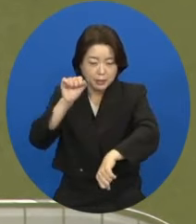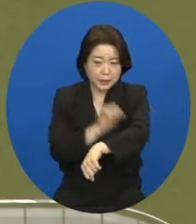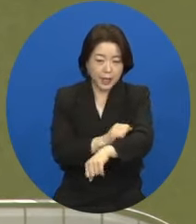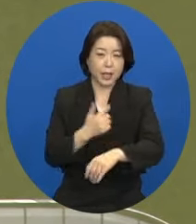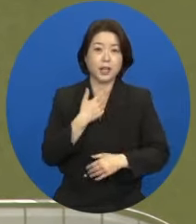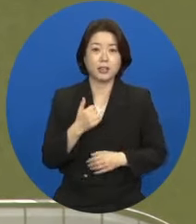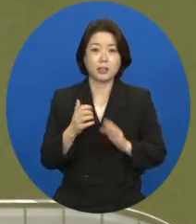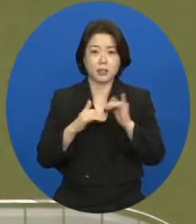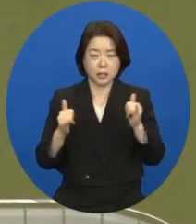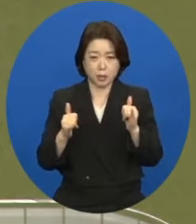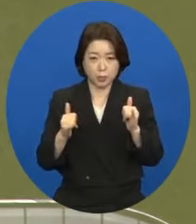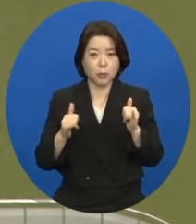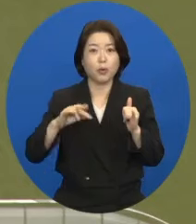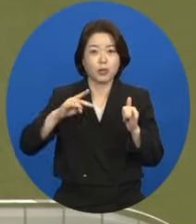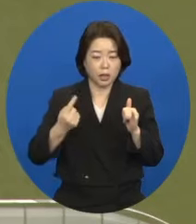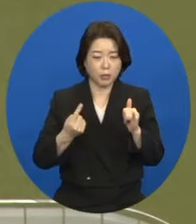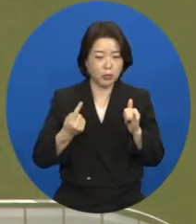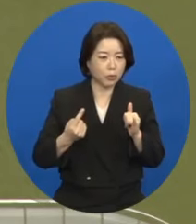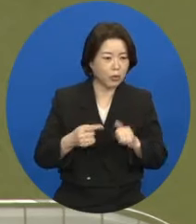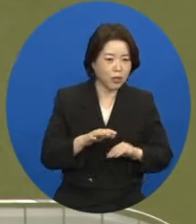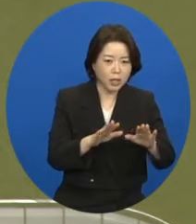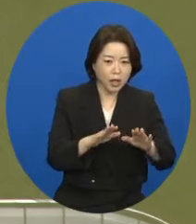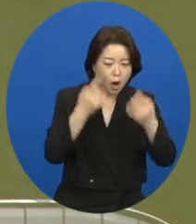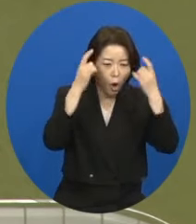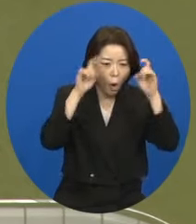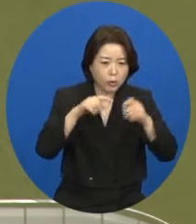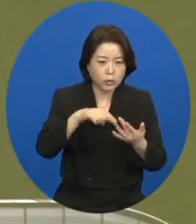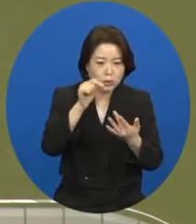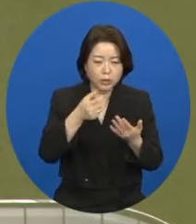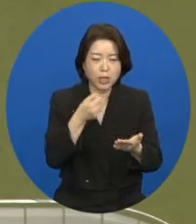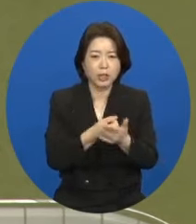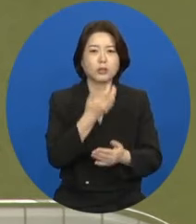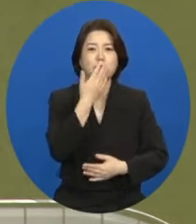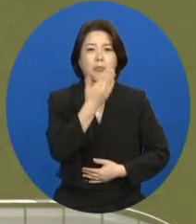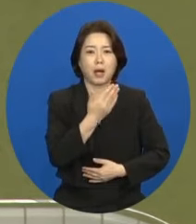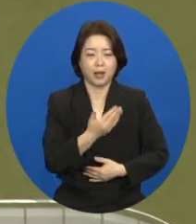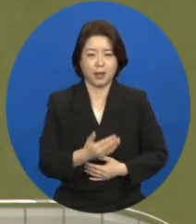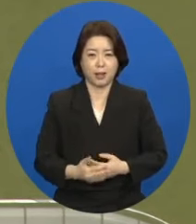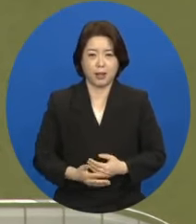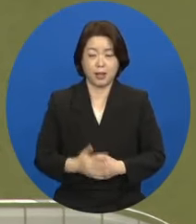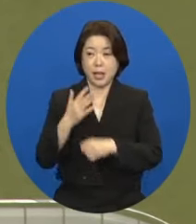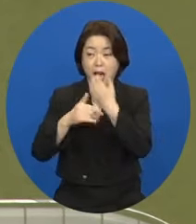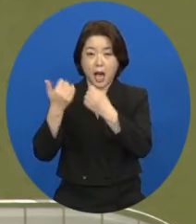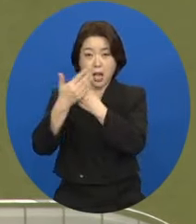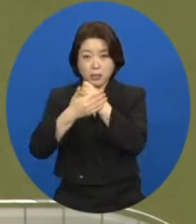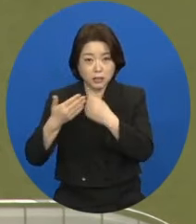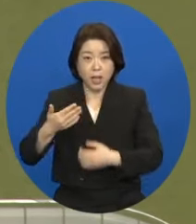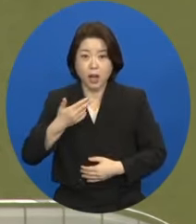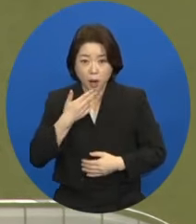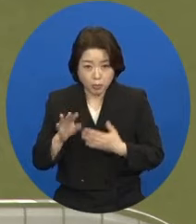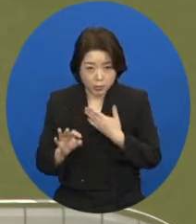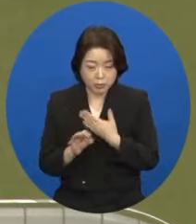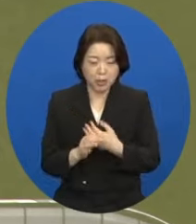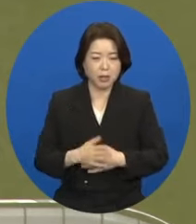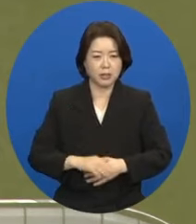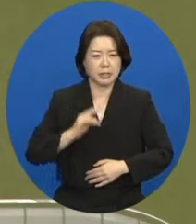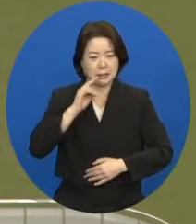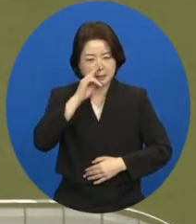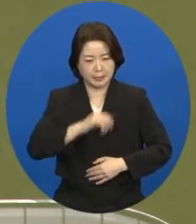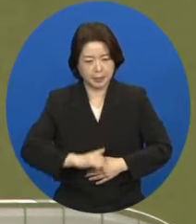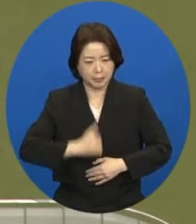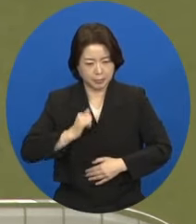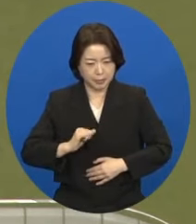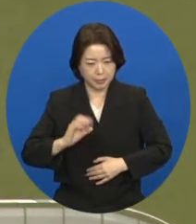어리석은 결정과 선택을 한다는 거예요. 하나님의 은혜가 거두어지면 시기나 분노에 사로잡혀